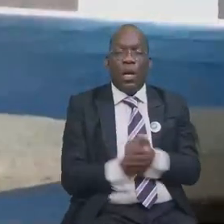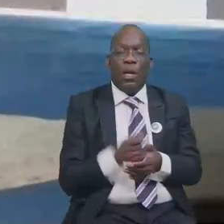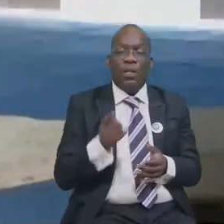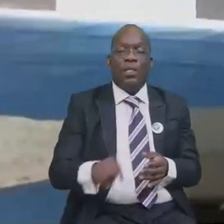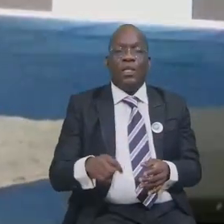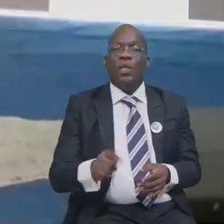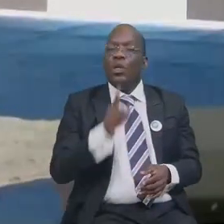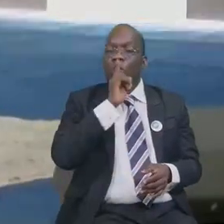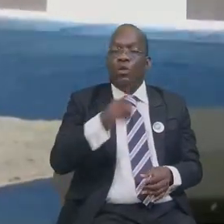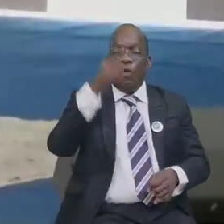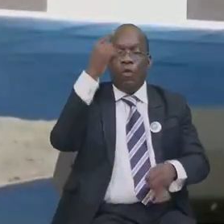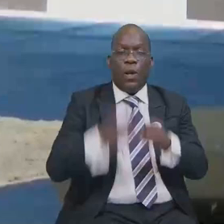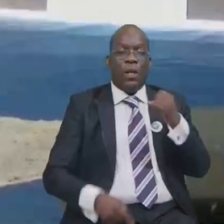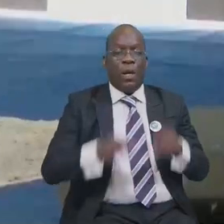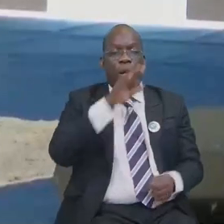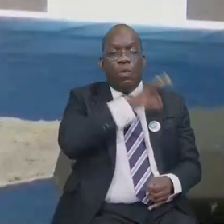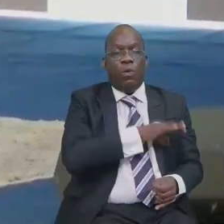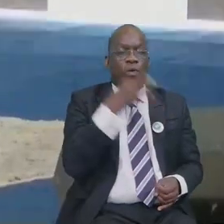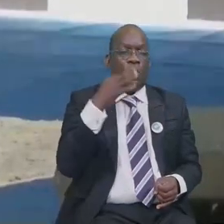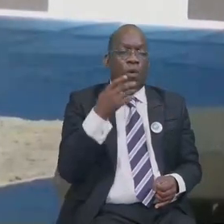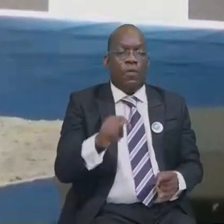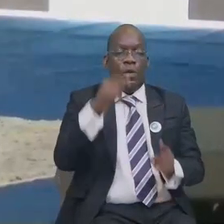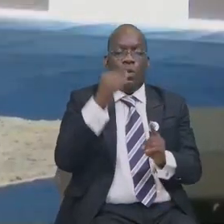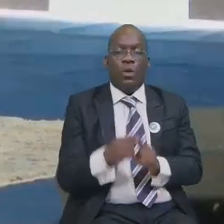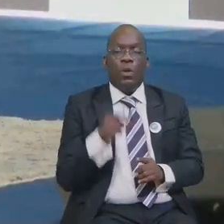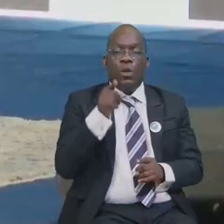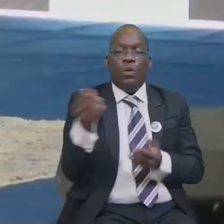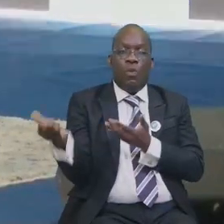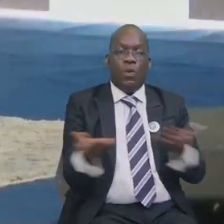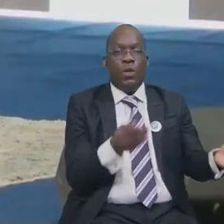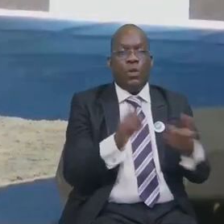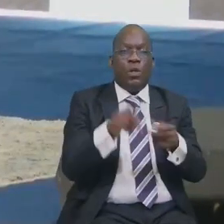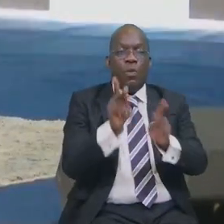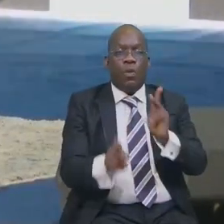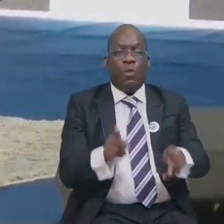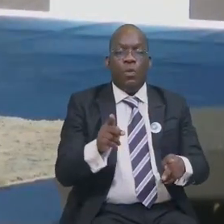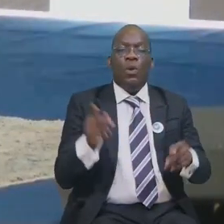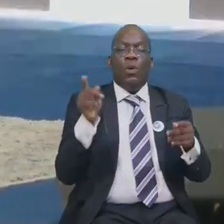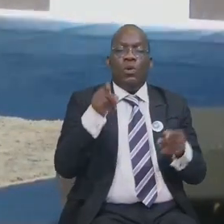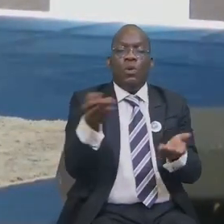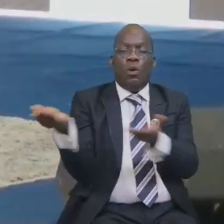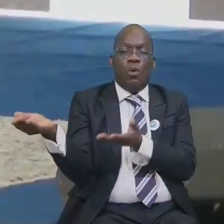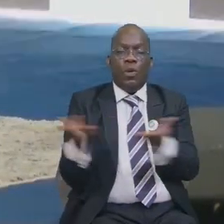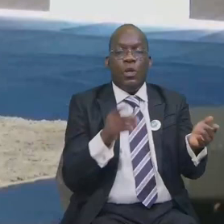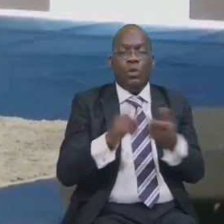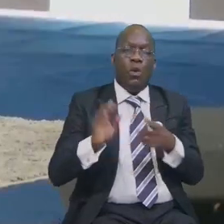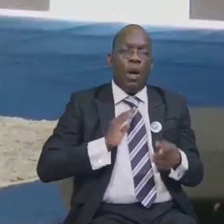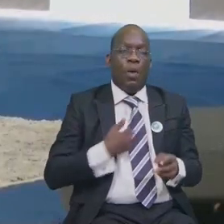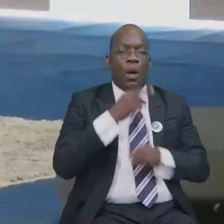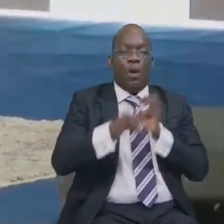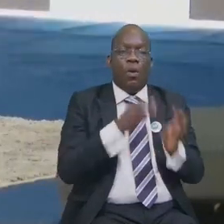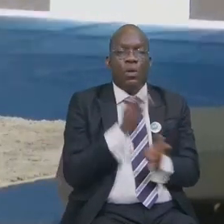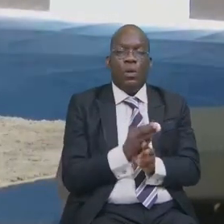les profits de la fin soient donnés à l'assemblée, soient donnés à notre monde pour que ceux qui